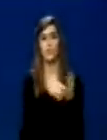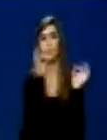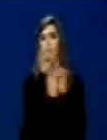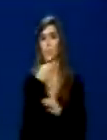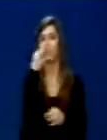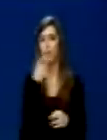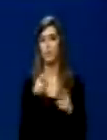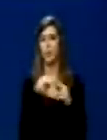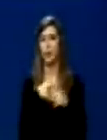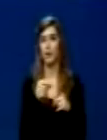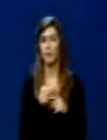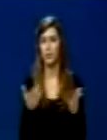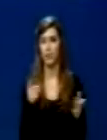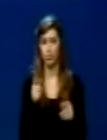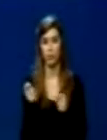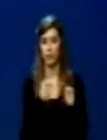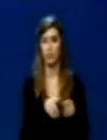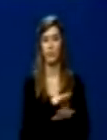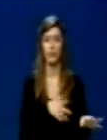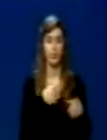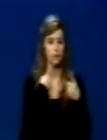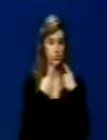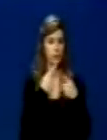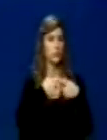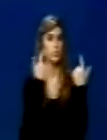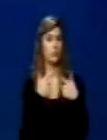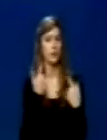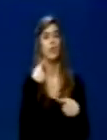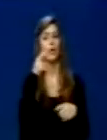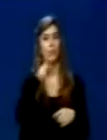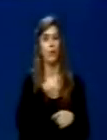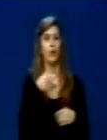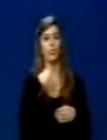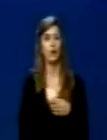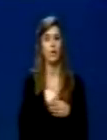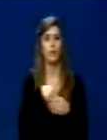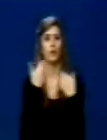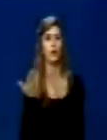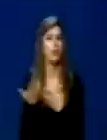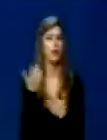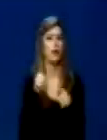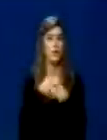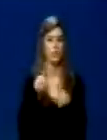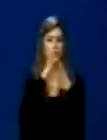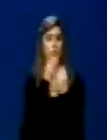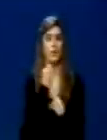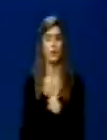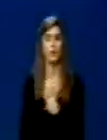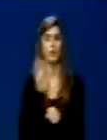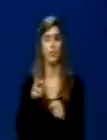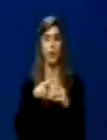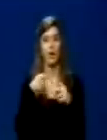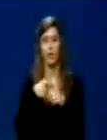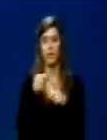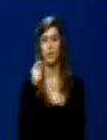gjë që do duhet i dorëzojë këtij kuvendit në mënyrë që kuvendi ta ketë mundësinë pastaj ta vlerësojë edhe punën e AKP-s, por edhe zhvillimet e gjithë mbashme në sektorin